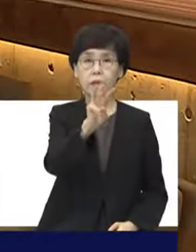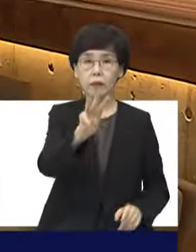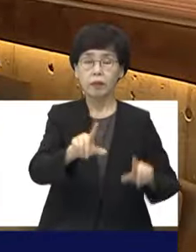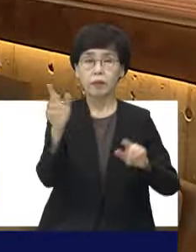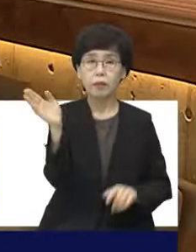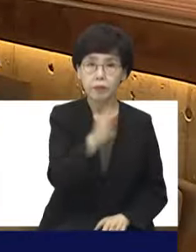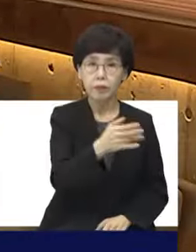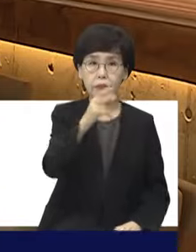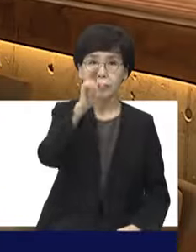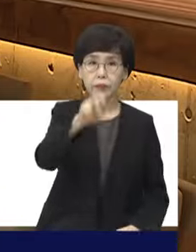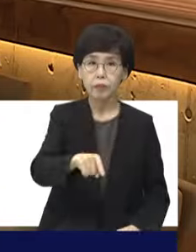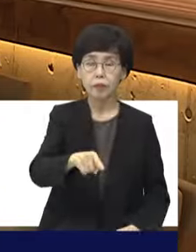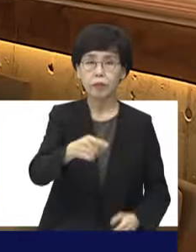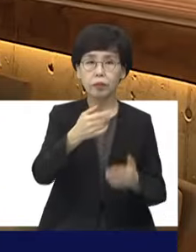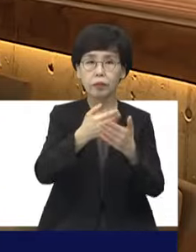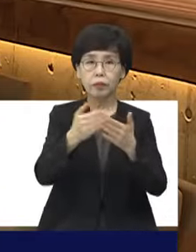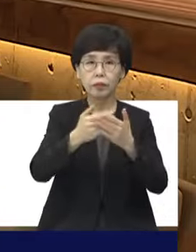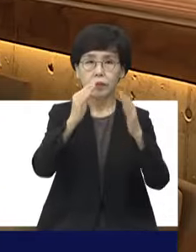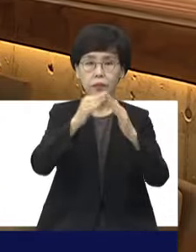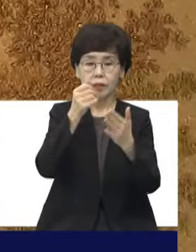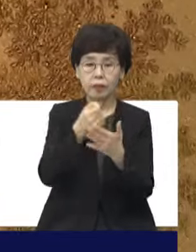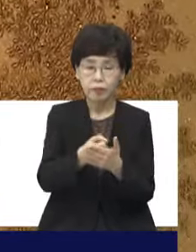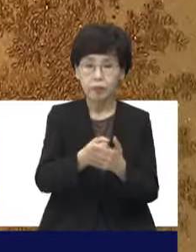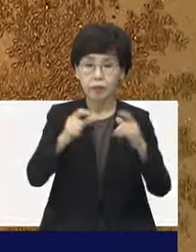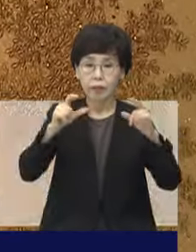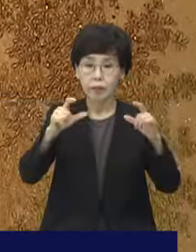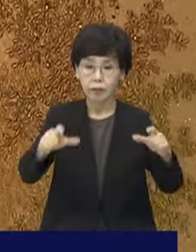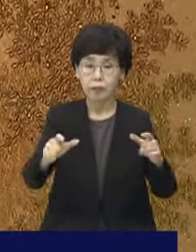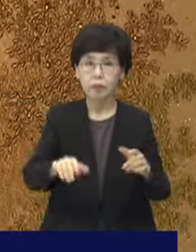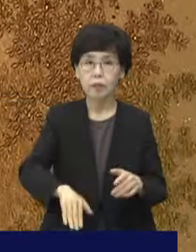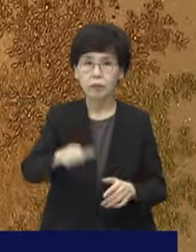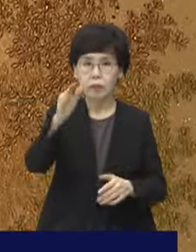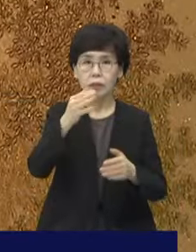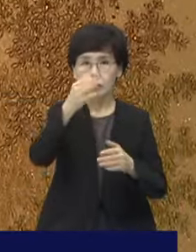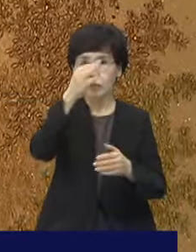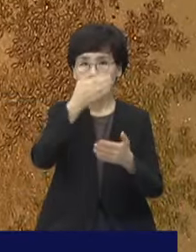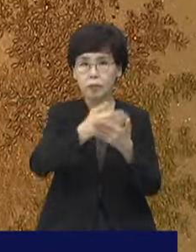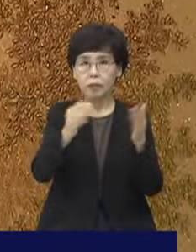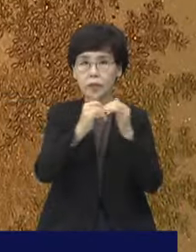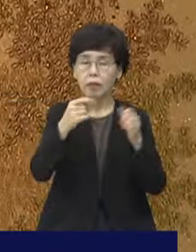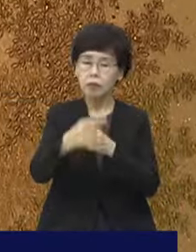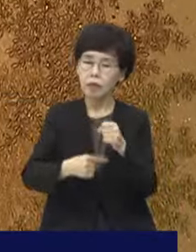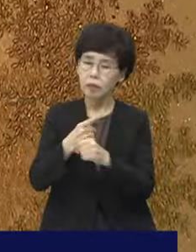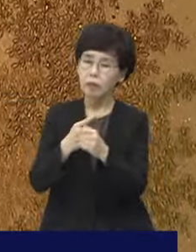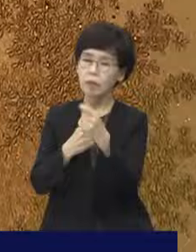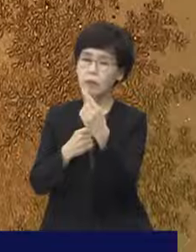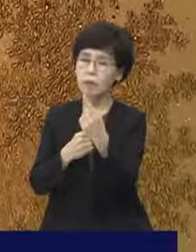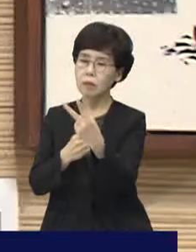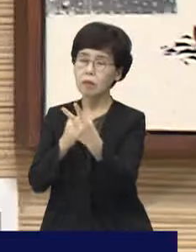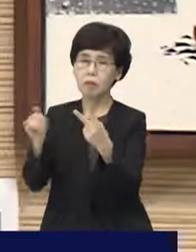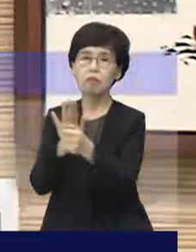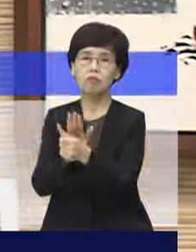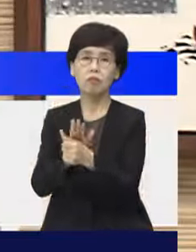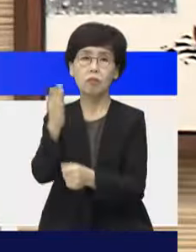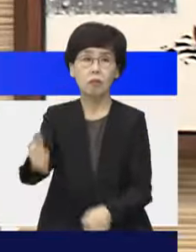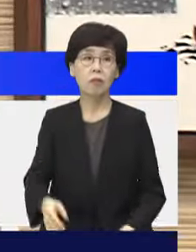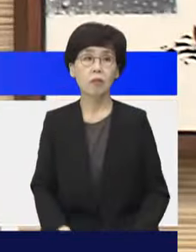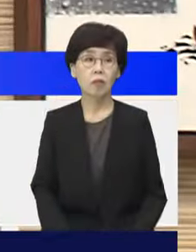2023년부터는 삼두 미술상을 제정해 지역 출신 작가들을 매년 한두 명씩 직접 후원하고 있습니다.